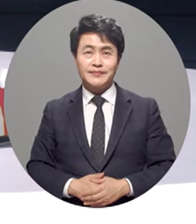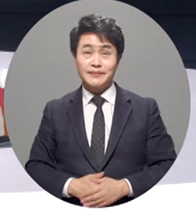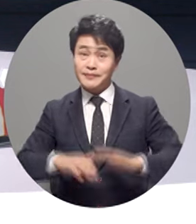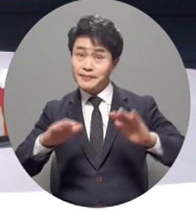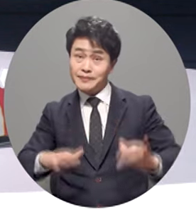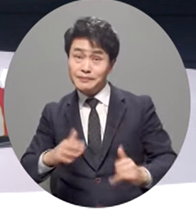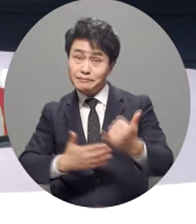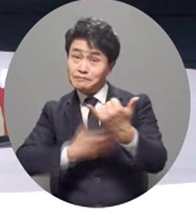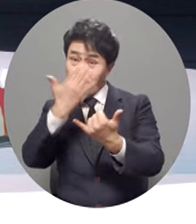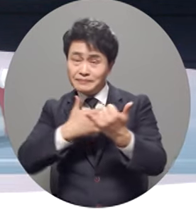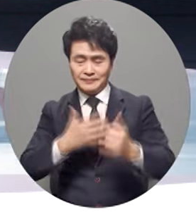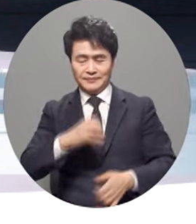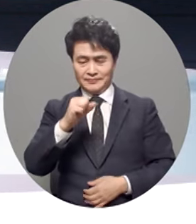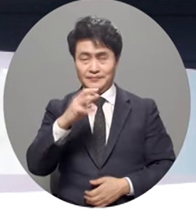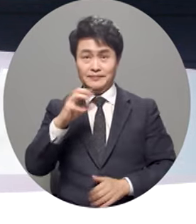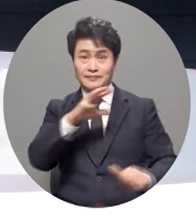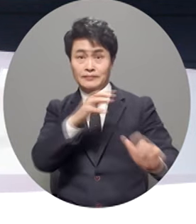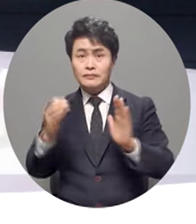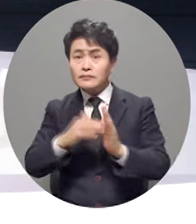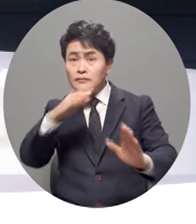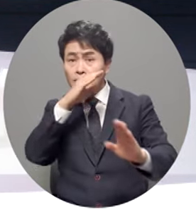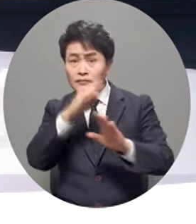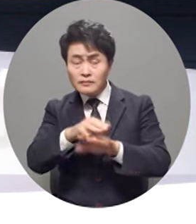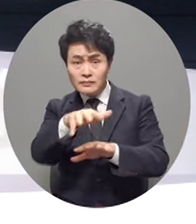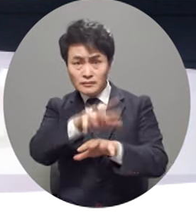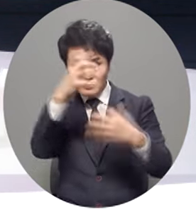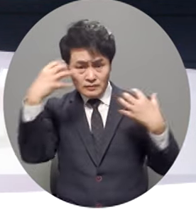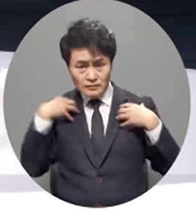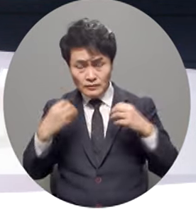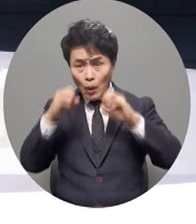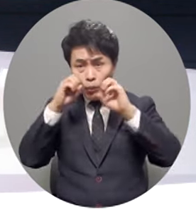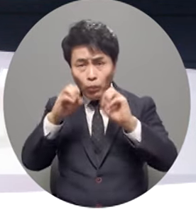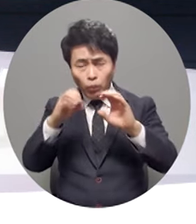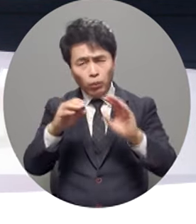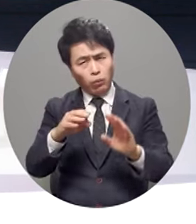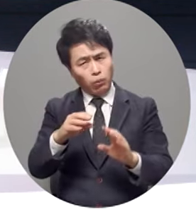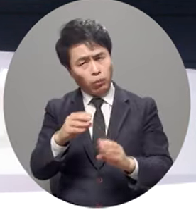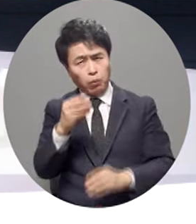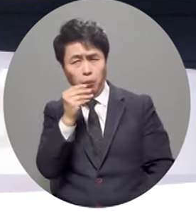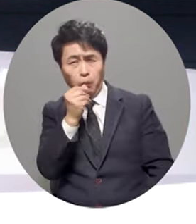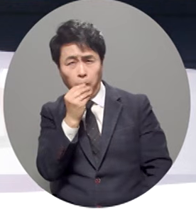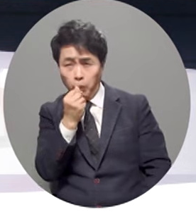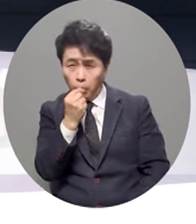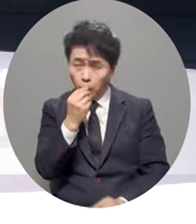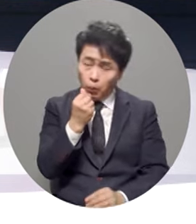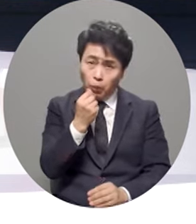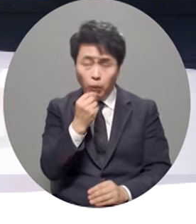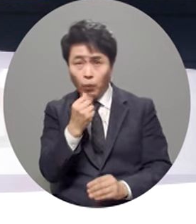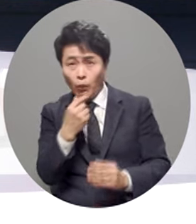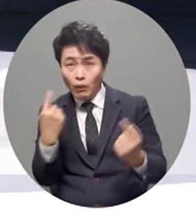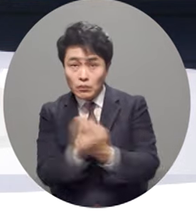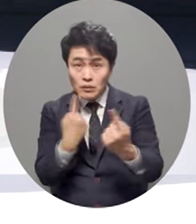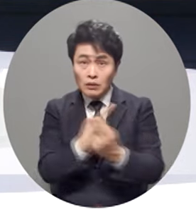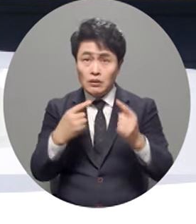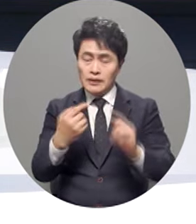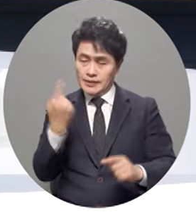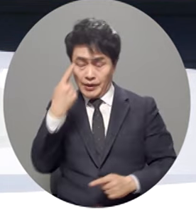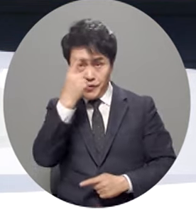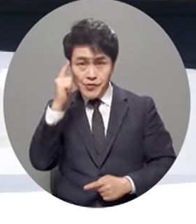유튜브 같은 SNS 이용한 북한의 체제 선전 방식이 날로 교묘하게 진화하고 있습니다 최근엔 한 러시아